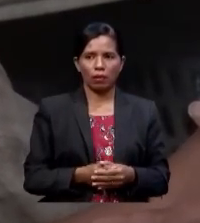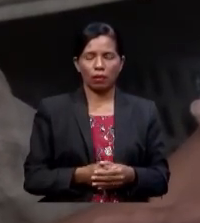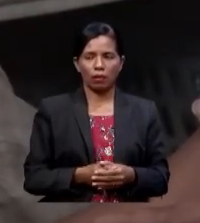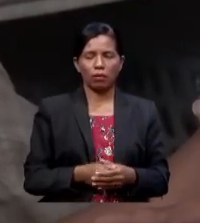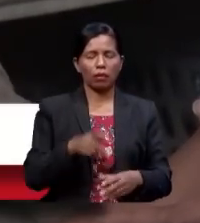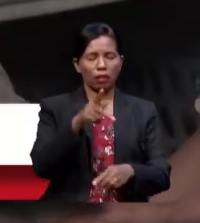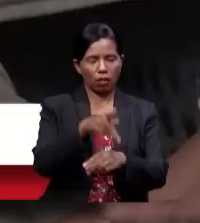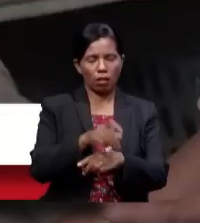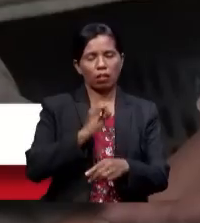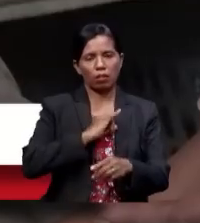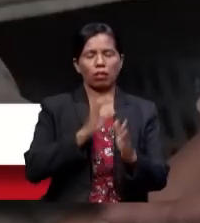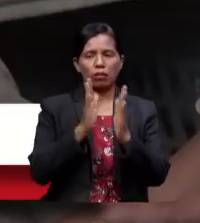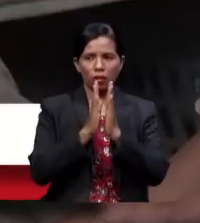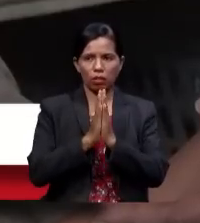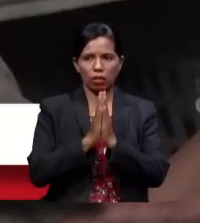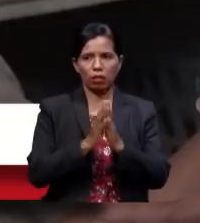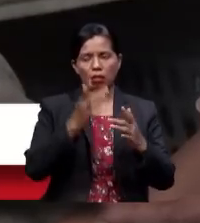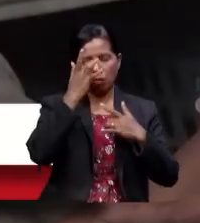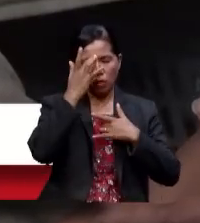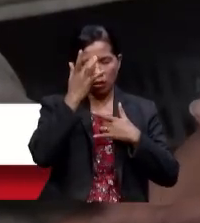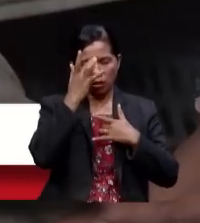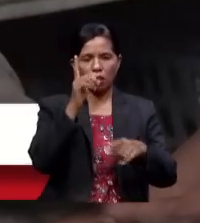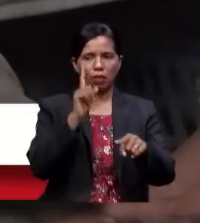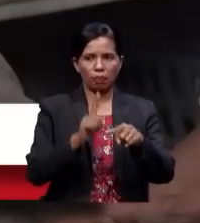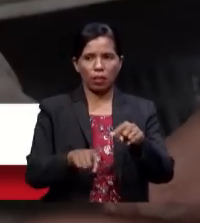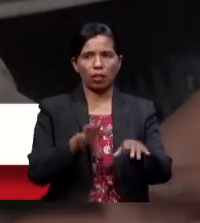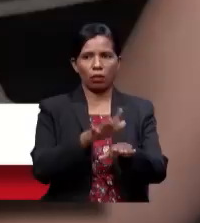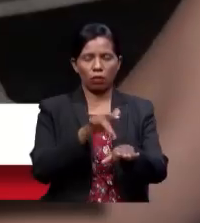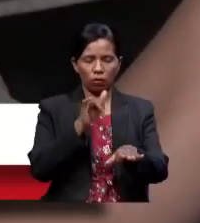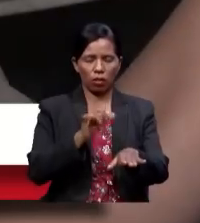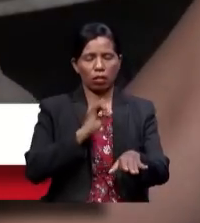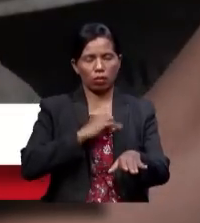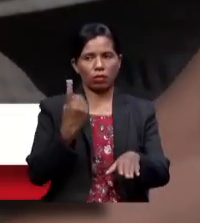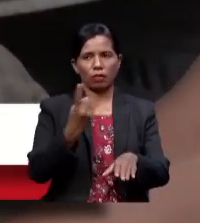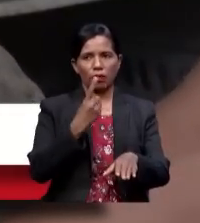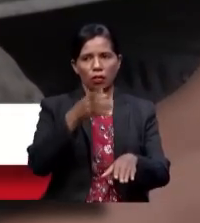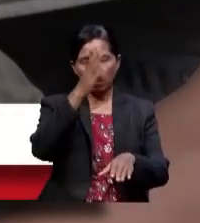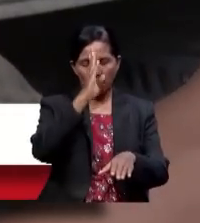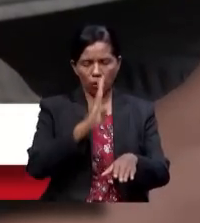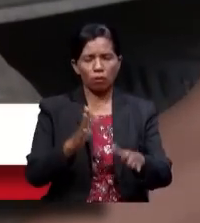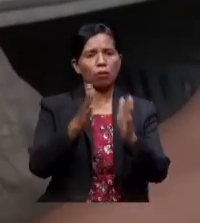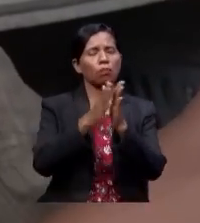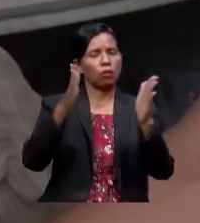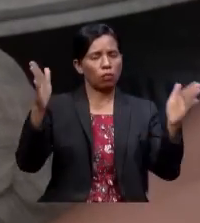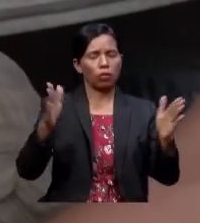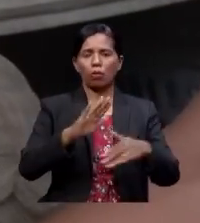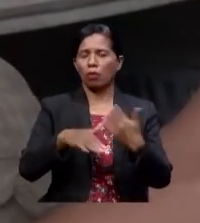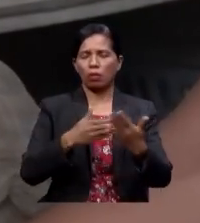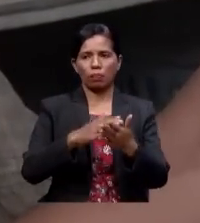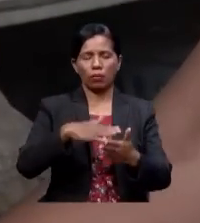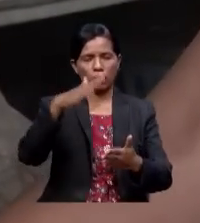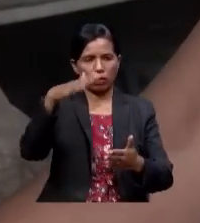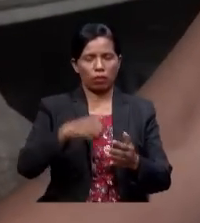hau reza runi. Ne bar mora se la bele be. Ne hau we beka. Maromak bok bot liu. Ne mo konta